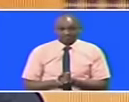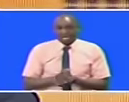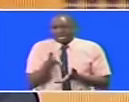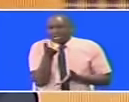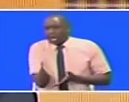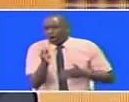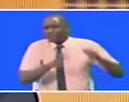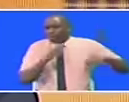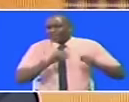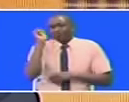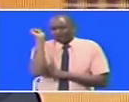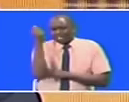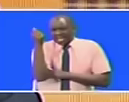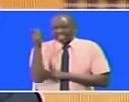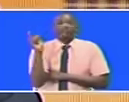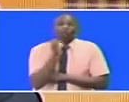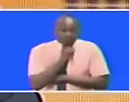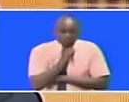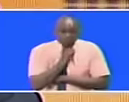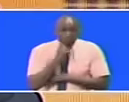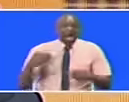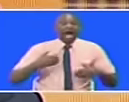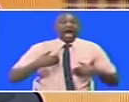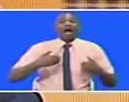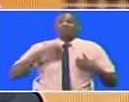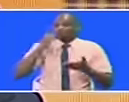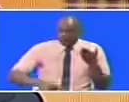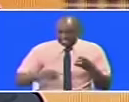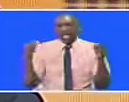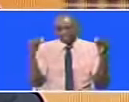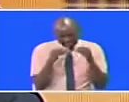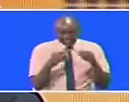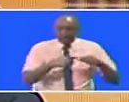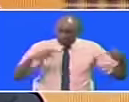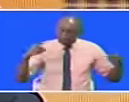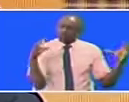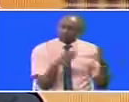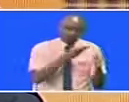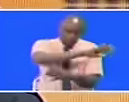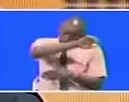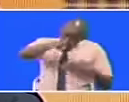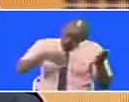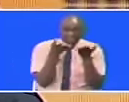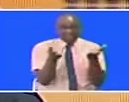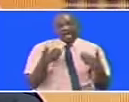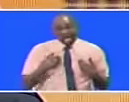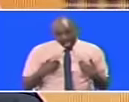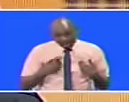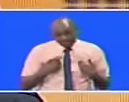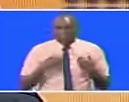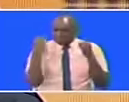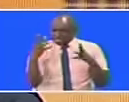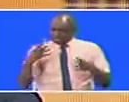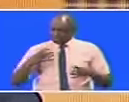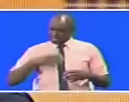Ukumbi wa Bomas of Kenya hapo kesho utaandaa kongamano la vyama vyote vya upinzani katika kikao ambacho wadadisi